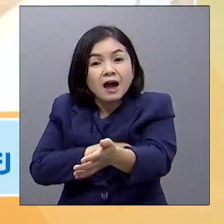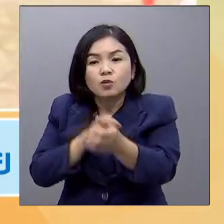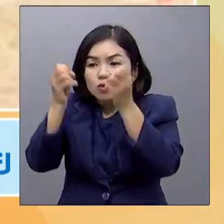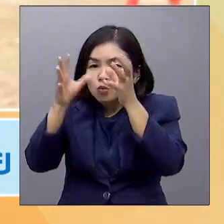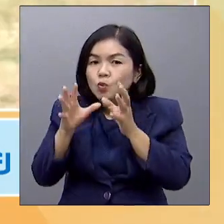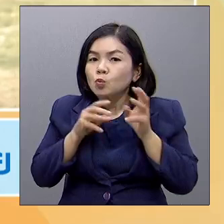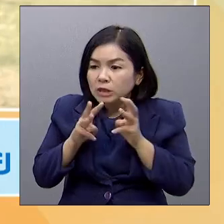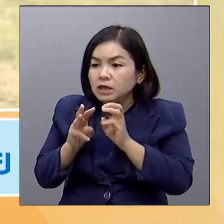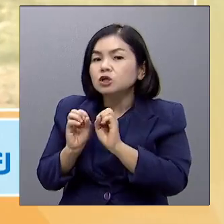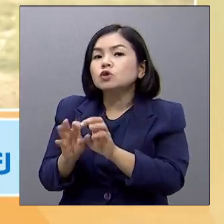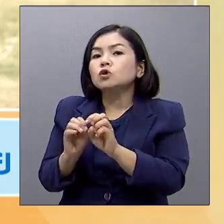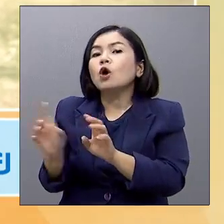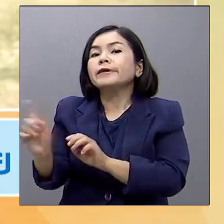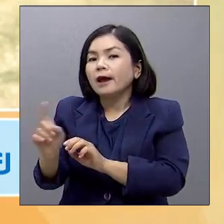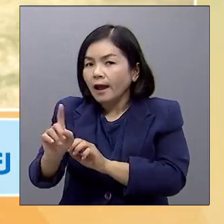กตองมีวิธีการ